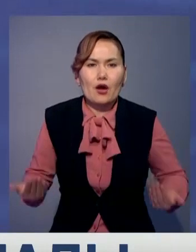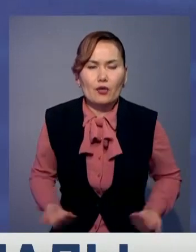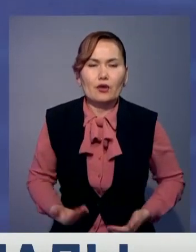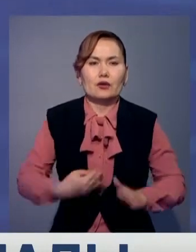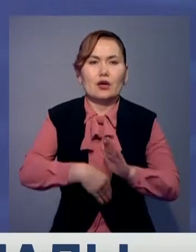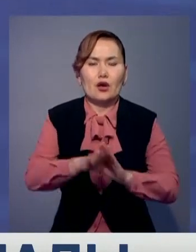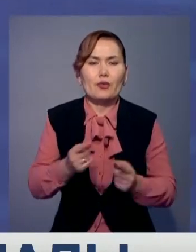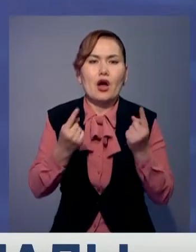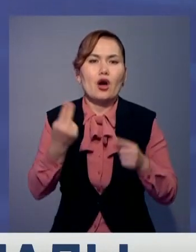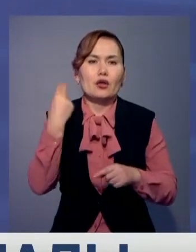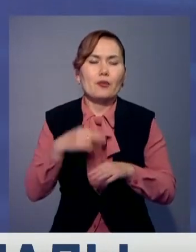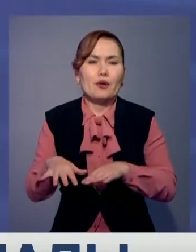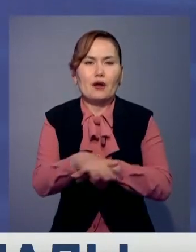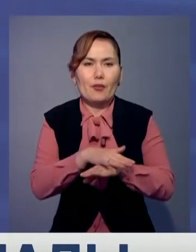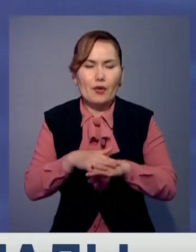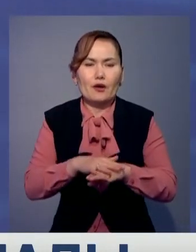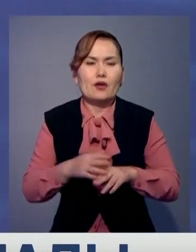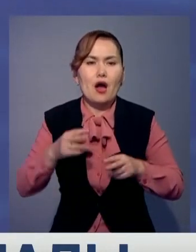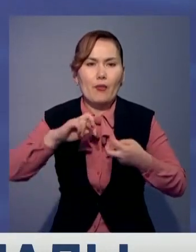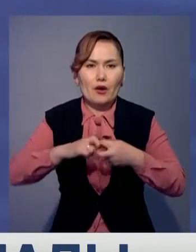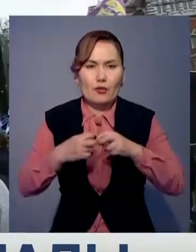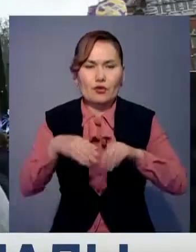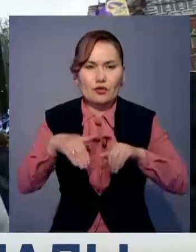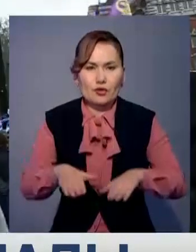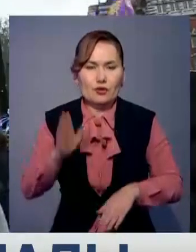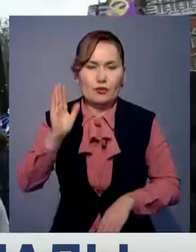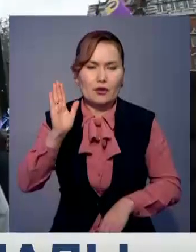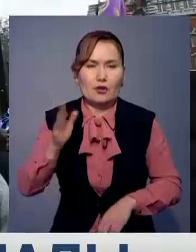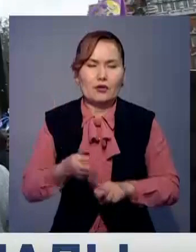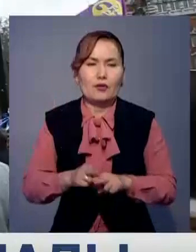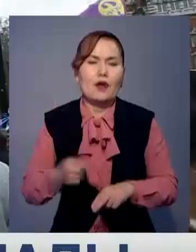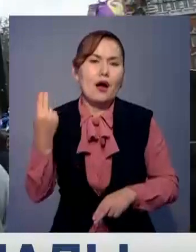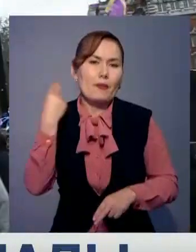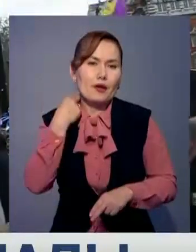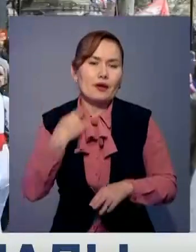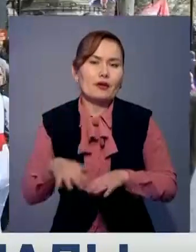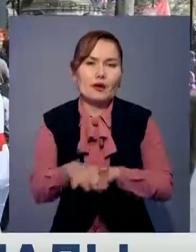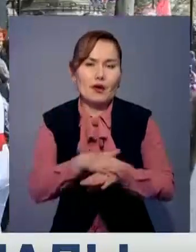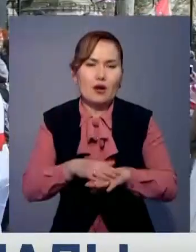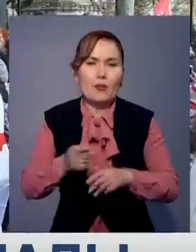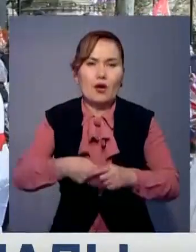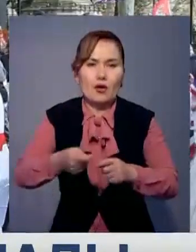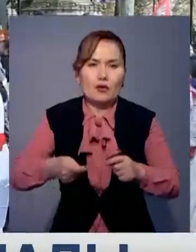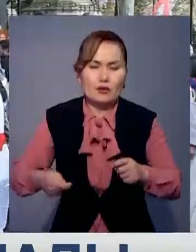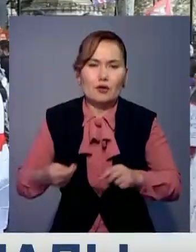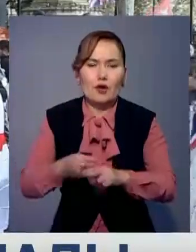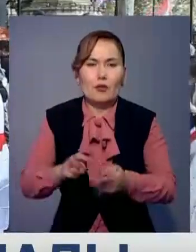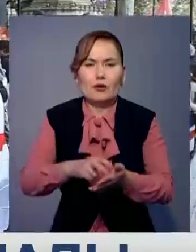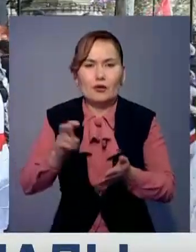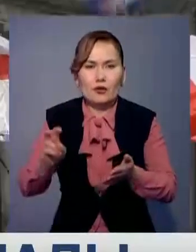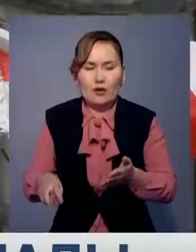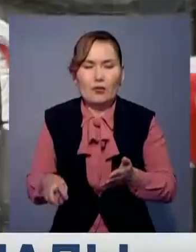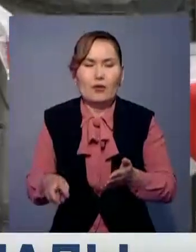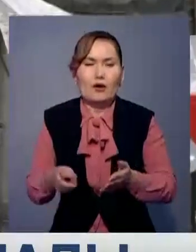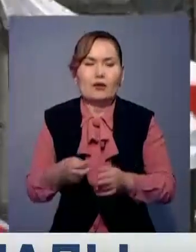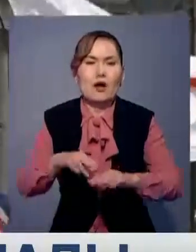сияқты Ұлыбритания халқының мұң мұқтажын күйттеуіміз керек. Британиялықтар болса ұзаққа созылған Брекситтен шаршыса керек,